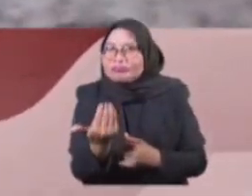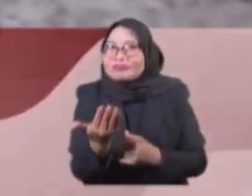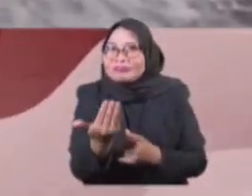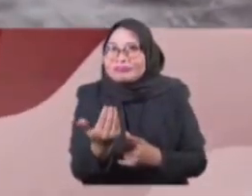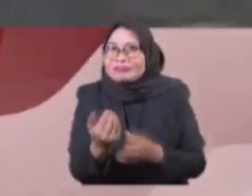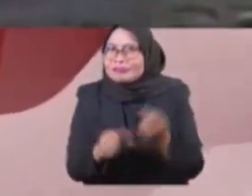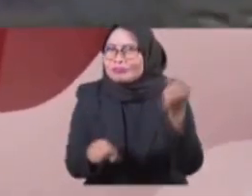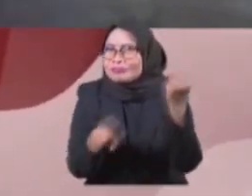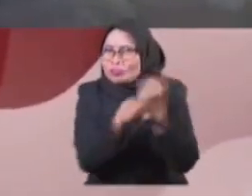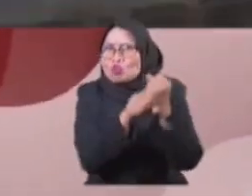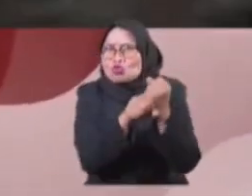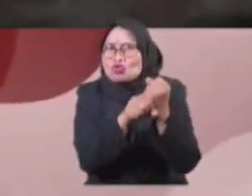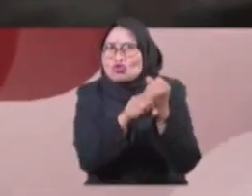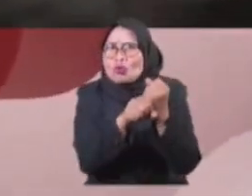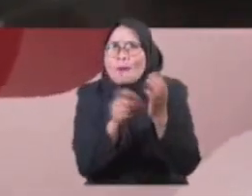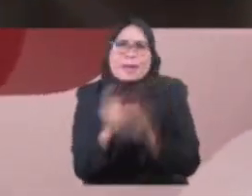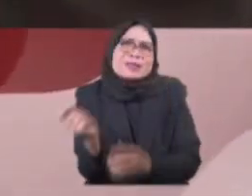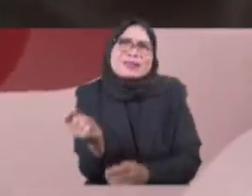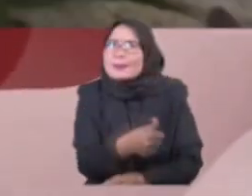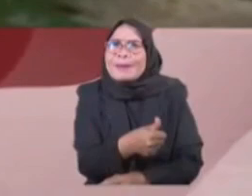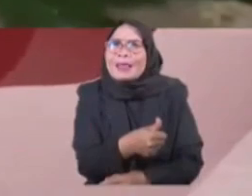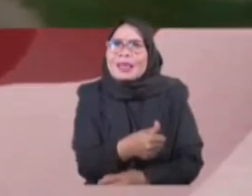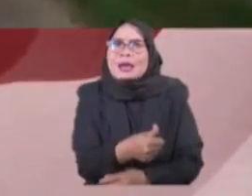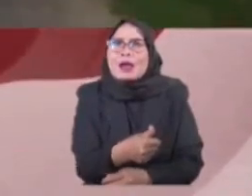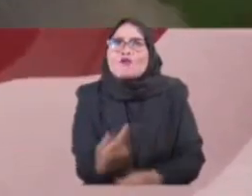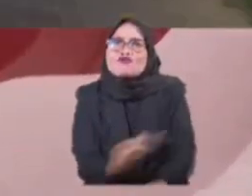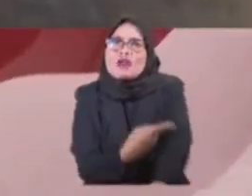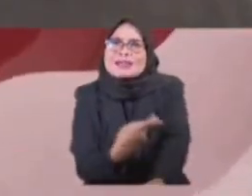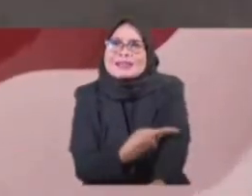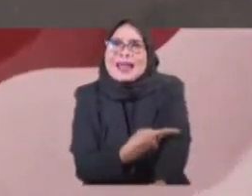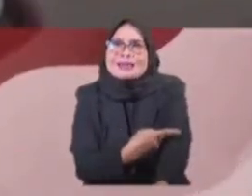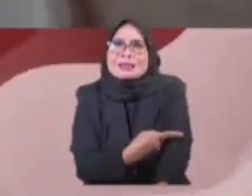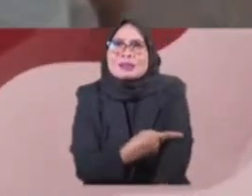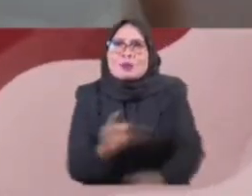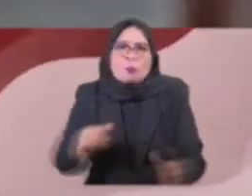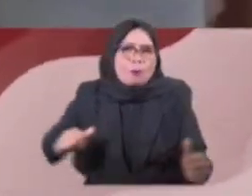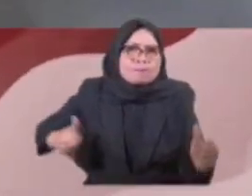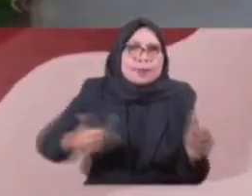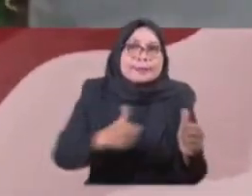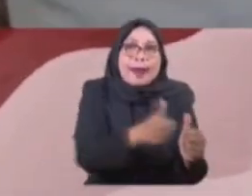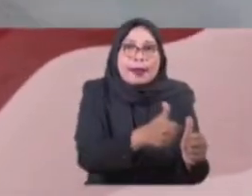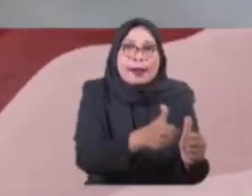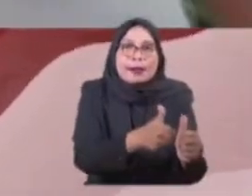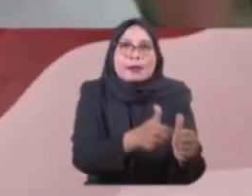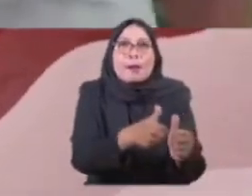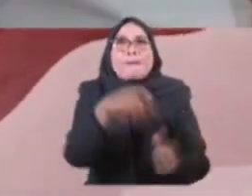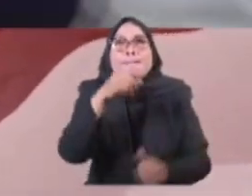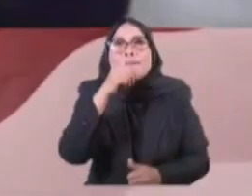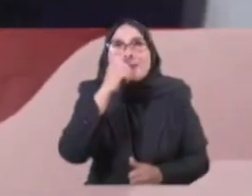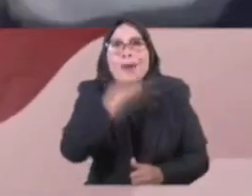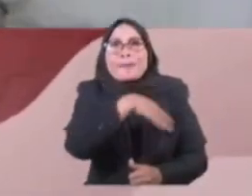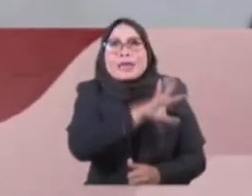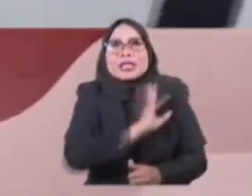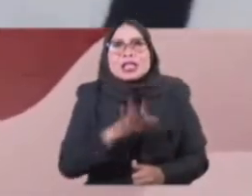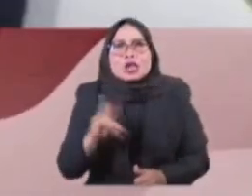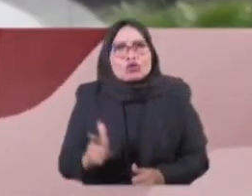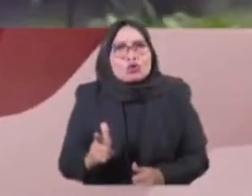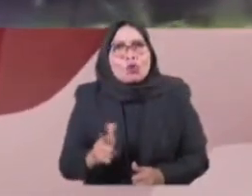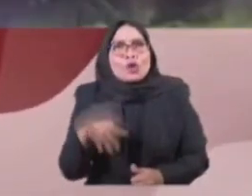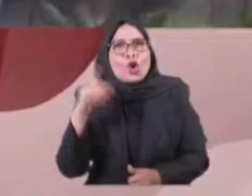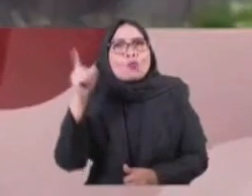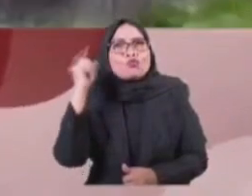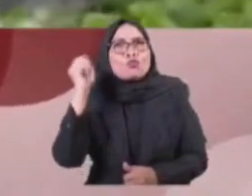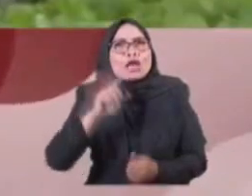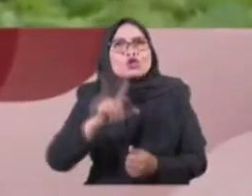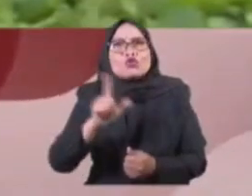Mari kita dukung percepatan vaksinasi kita akan kejar Pak Presiden minta